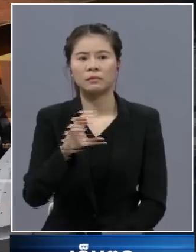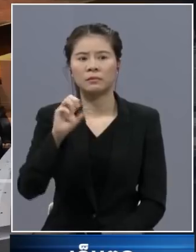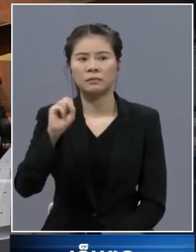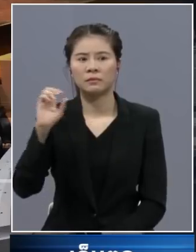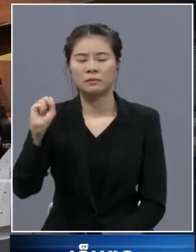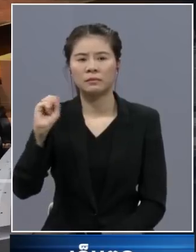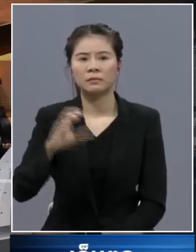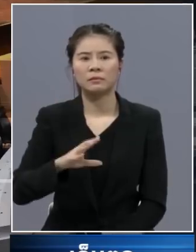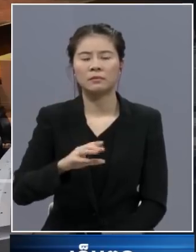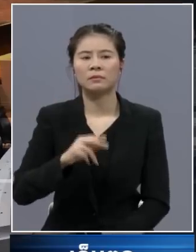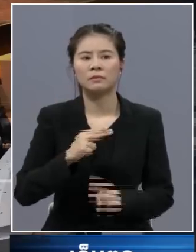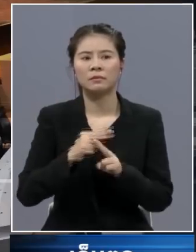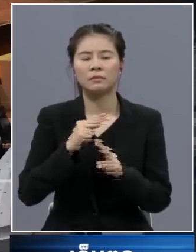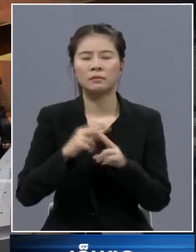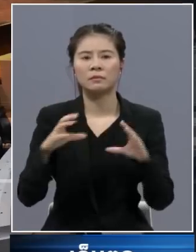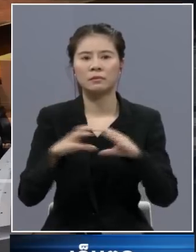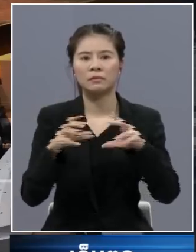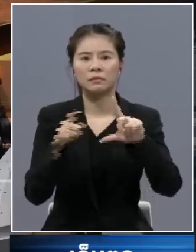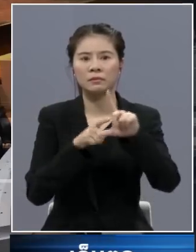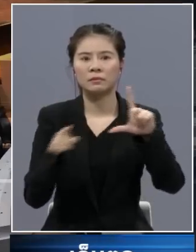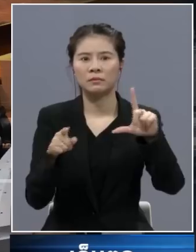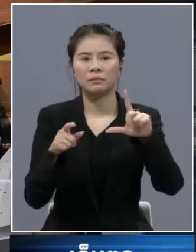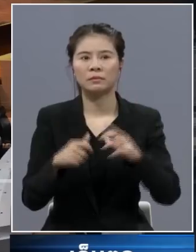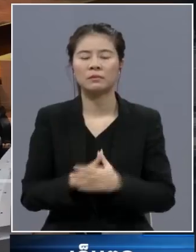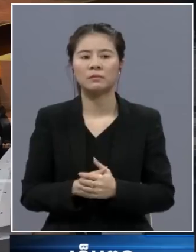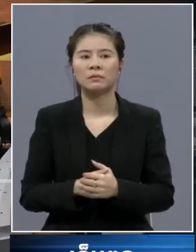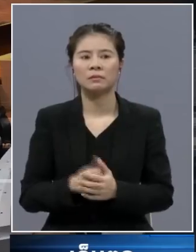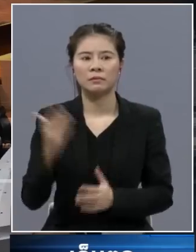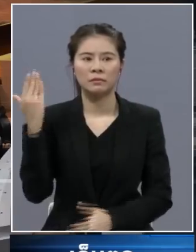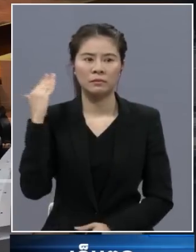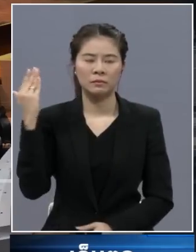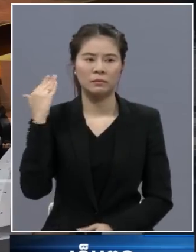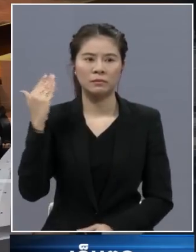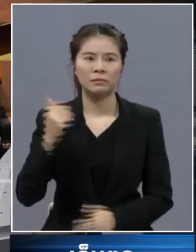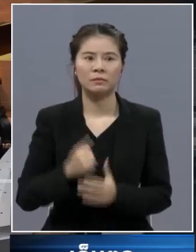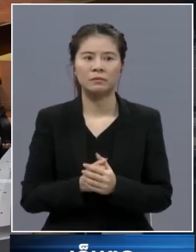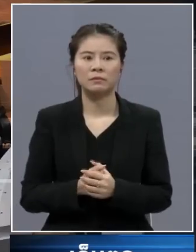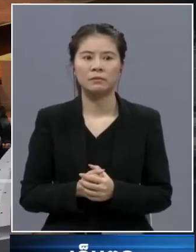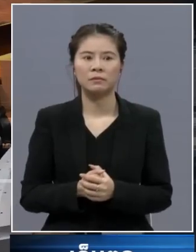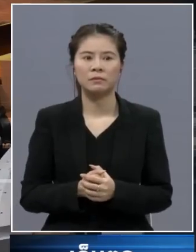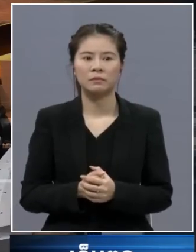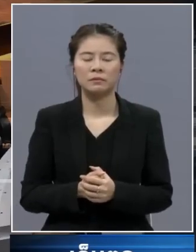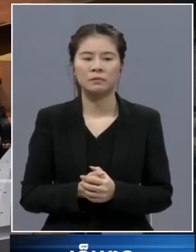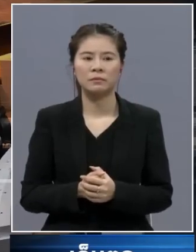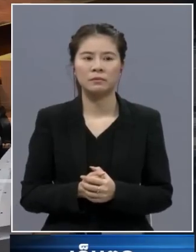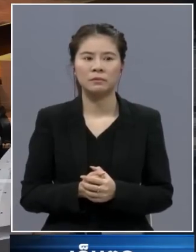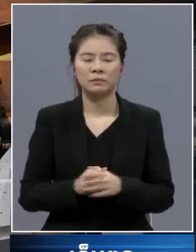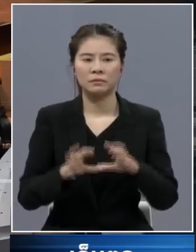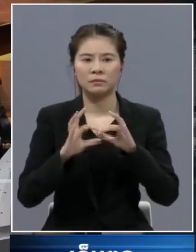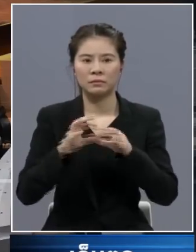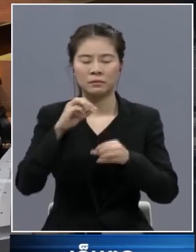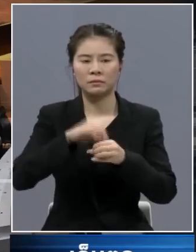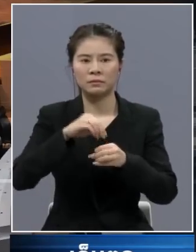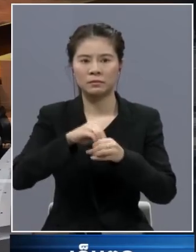ายชื่อสังกัดพรรคอนาคตใหม่และอดีตสมาชิกนะฮะสภาผู้แทนราษฎรแบบบัญชีรายชื่อที่อยู่ในสภาร